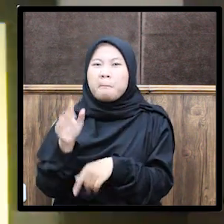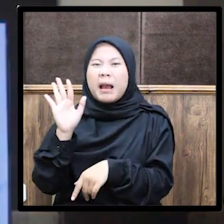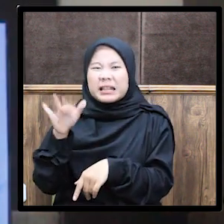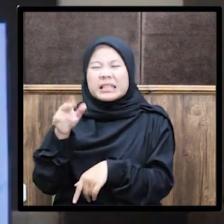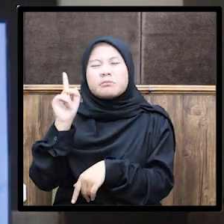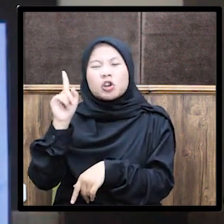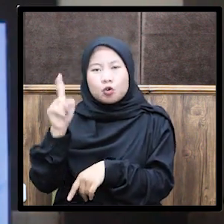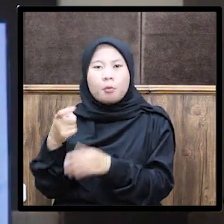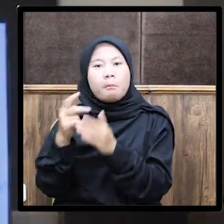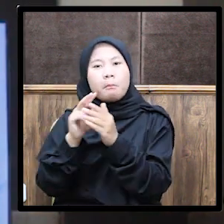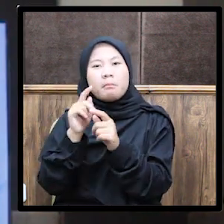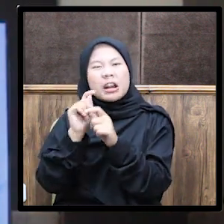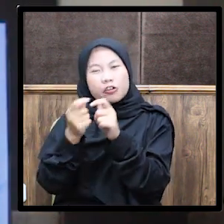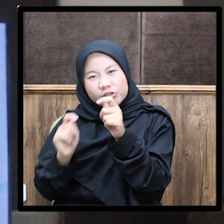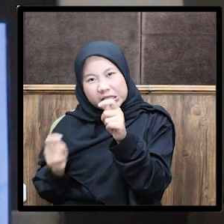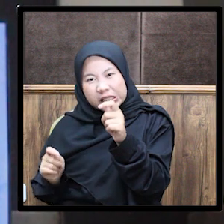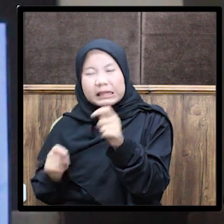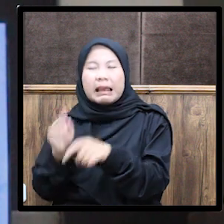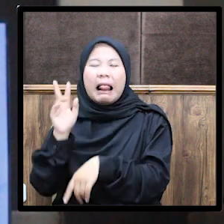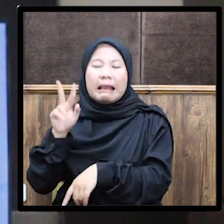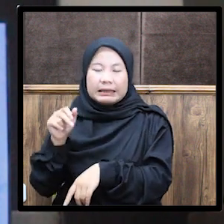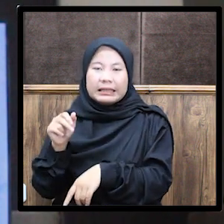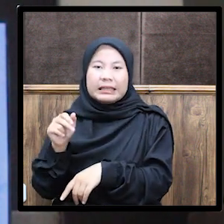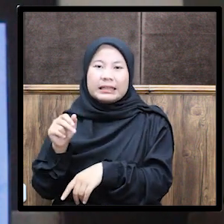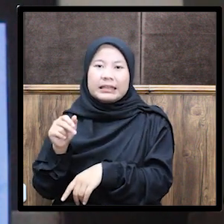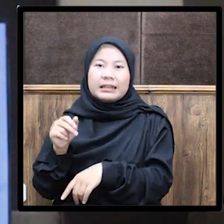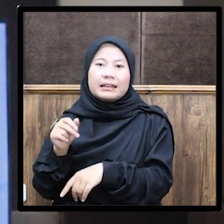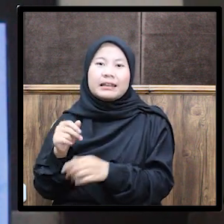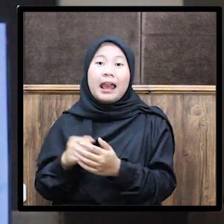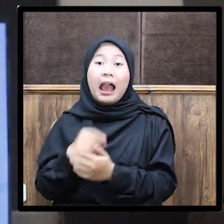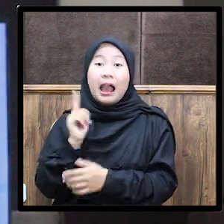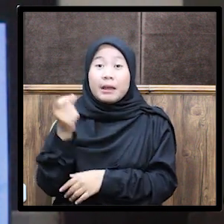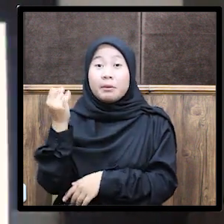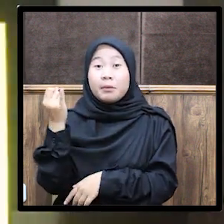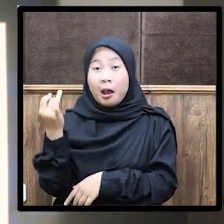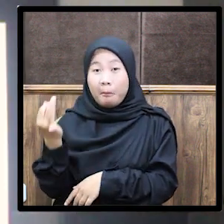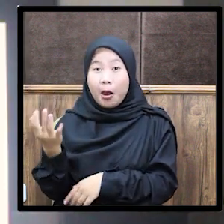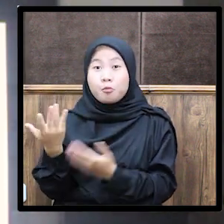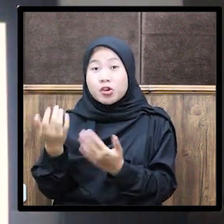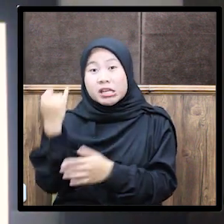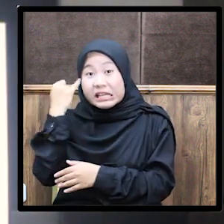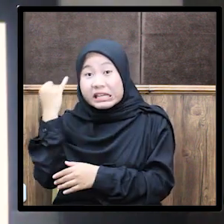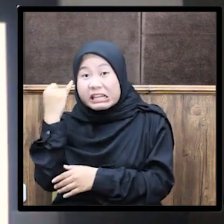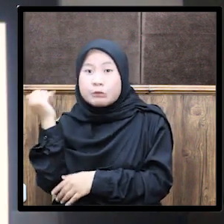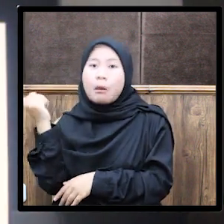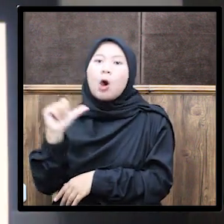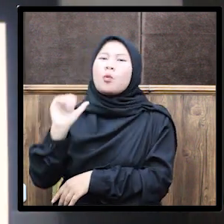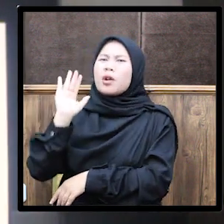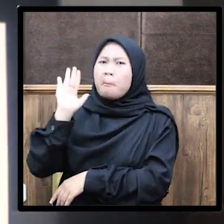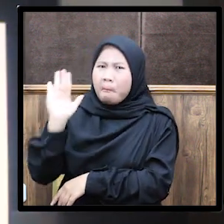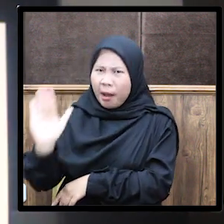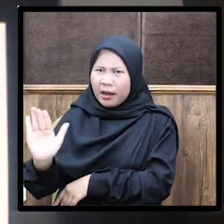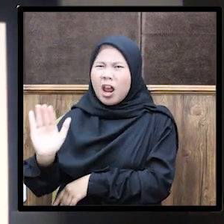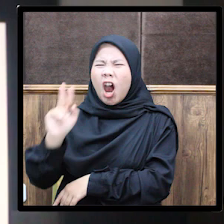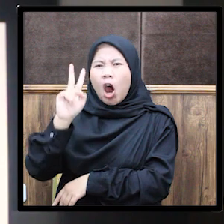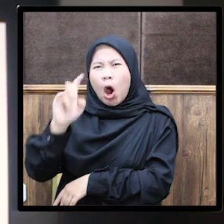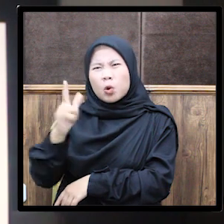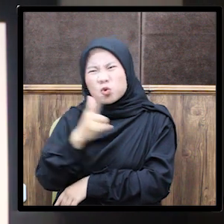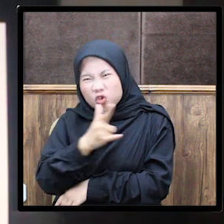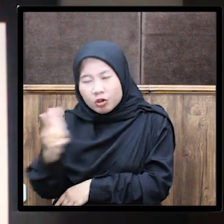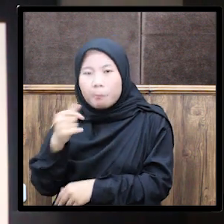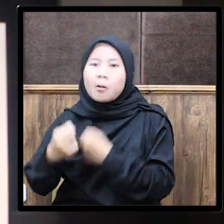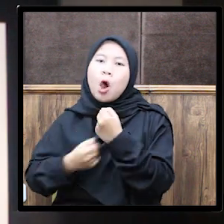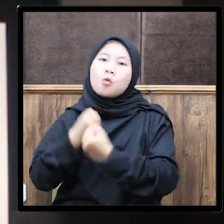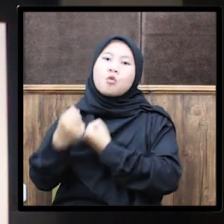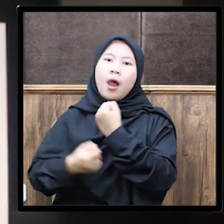saja. Kemudian juga terkait dengan beberapa hal inovasi ke depan harus kita lakukan, terutama kita masih punya PR di